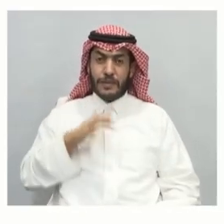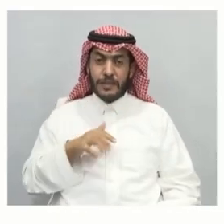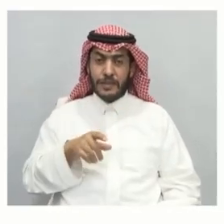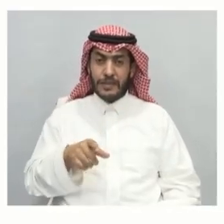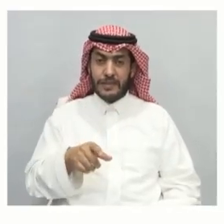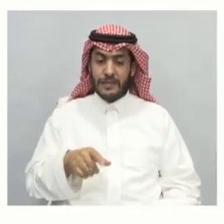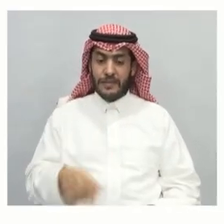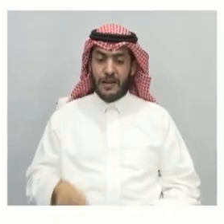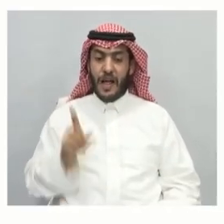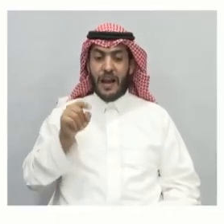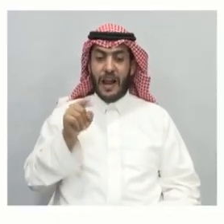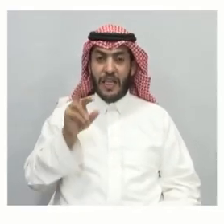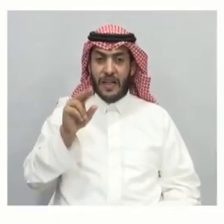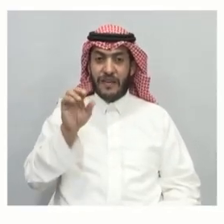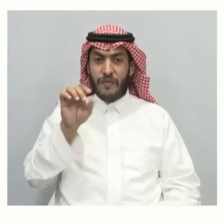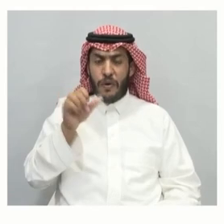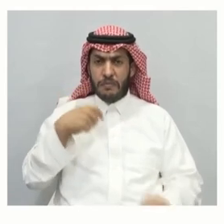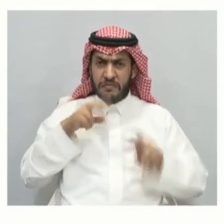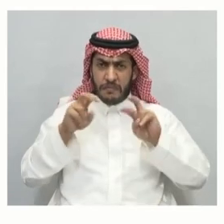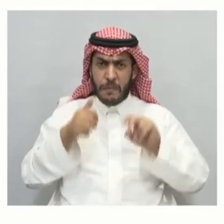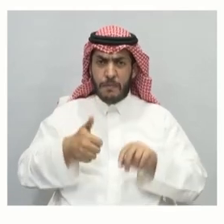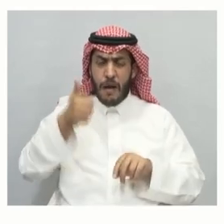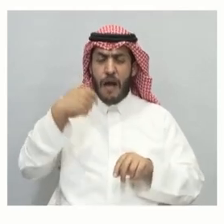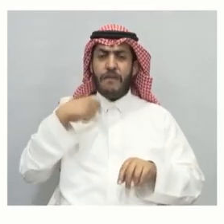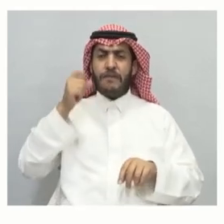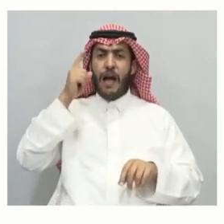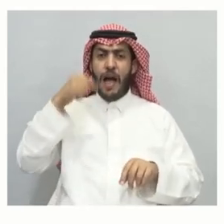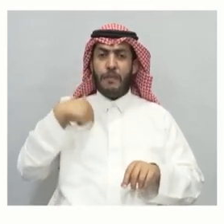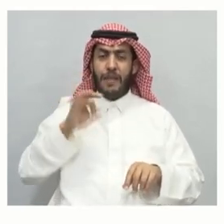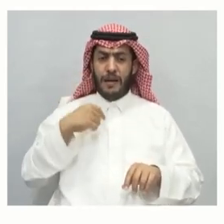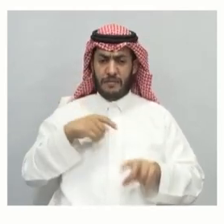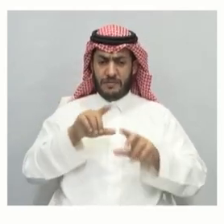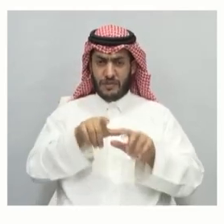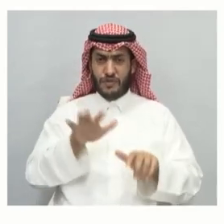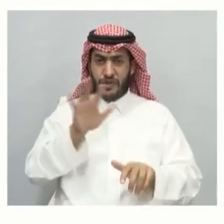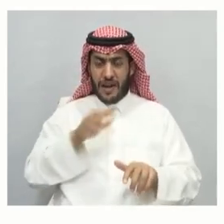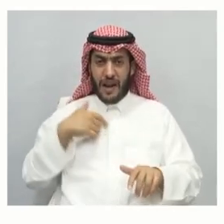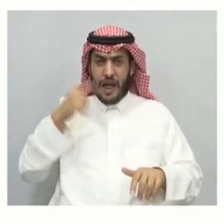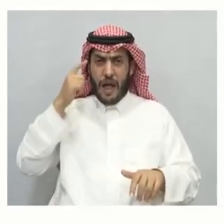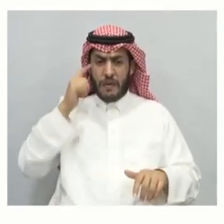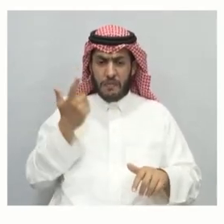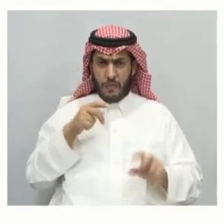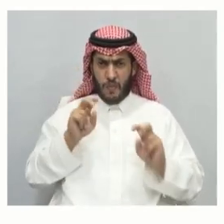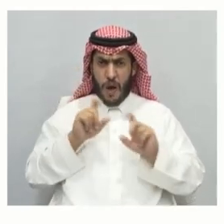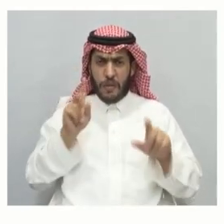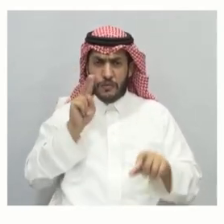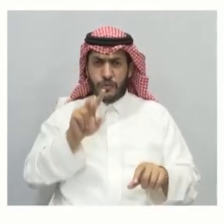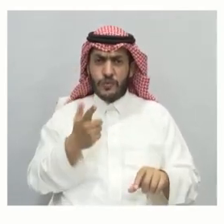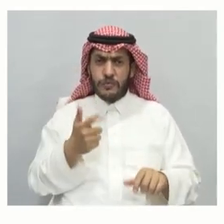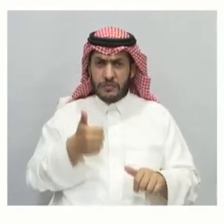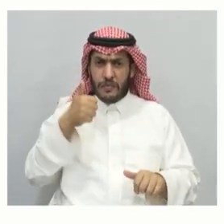ايش سوى رذ فورد ايش اللي استنتجه رذ فورد يعني انت من خلال الحين معرفتك لهذا الشيء ايش اللي تلاحظه ايش اللي